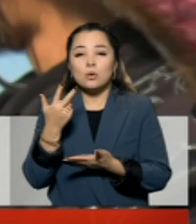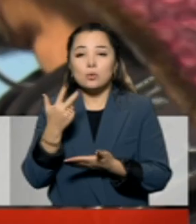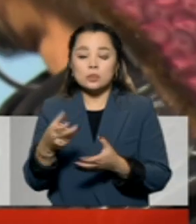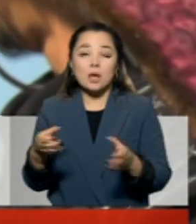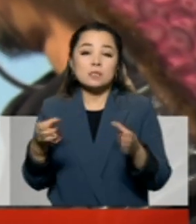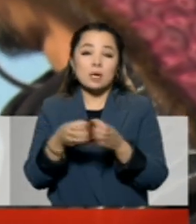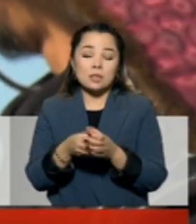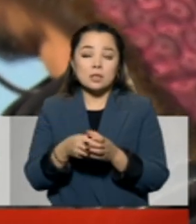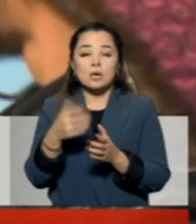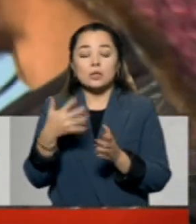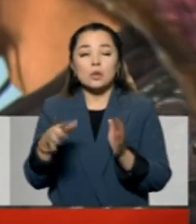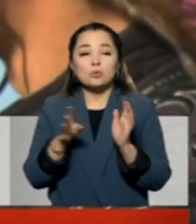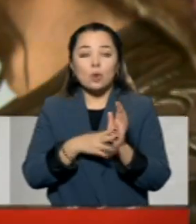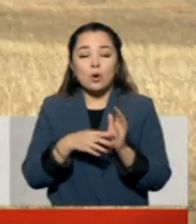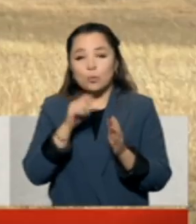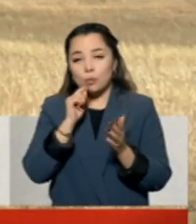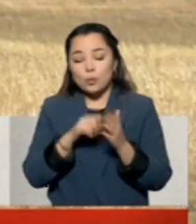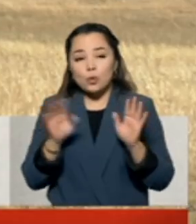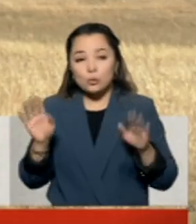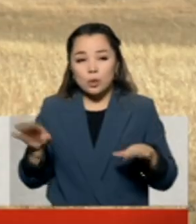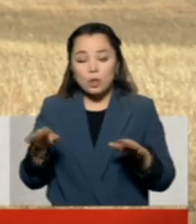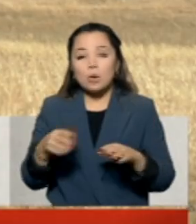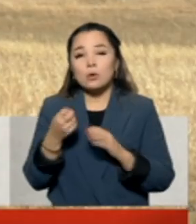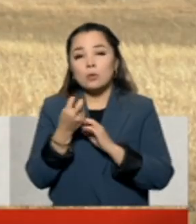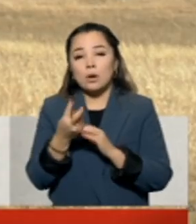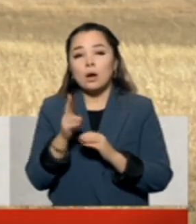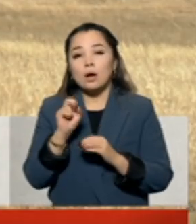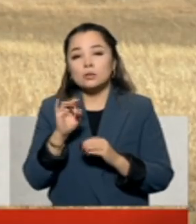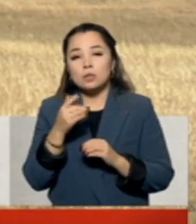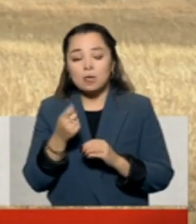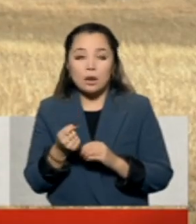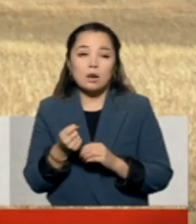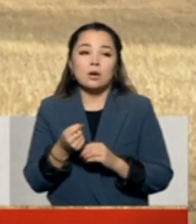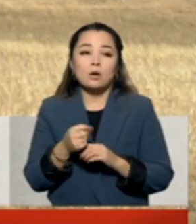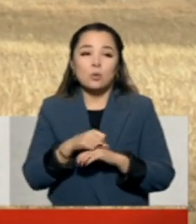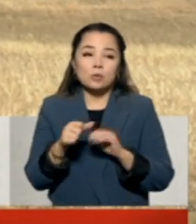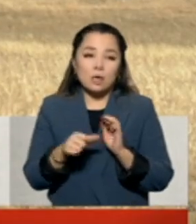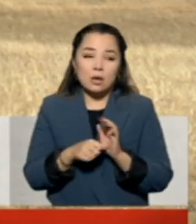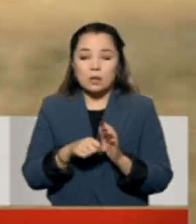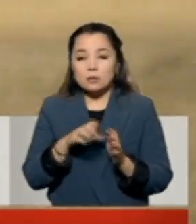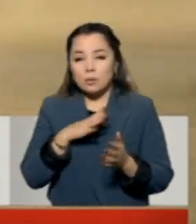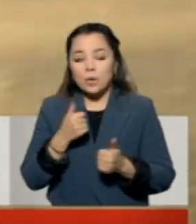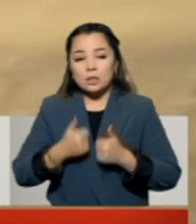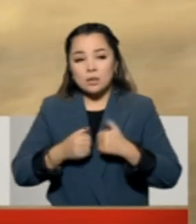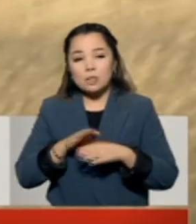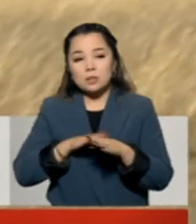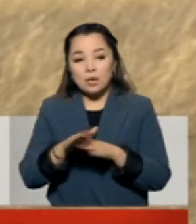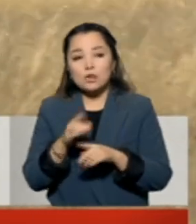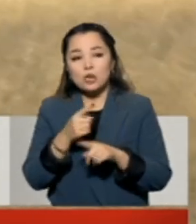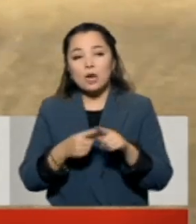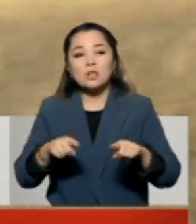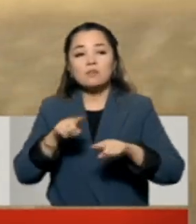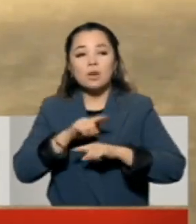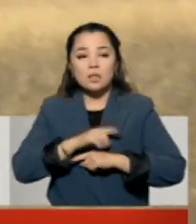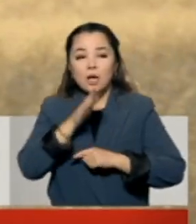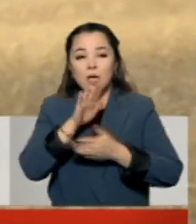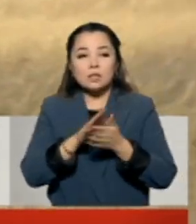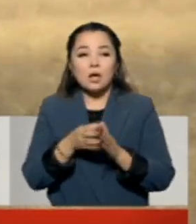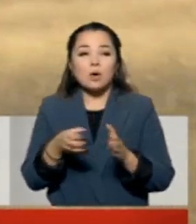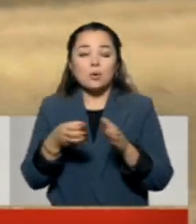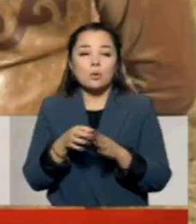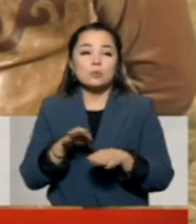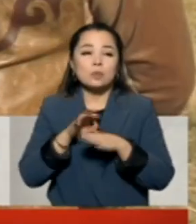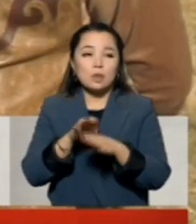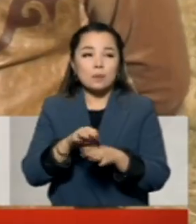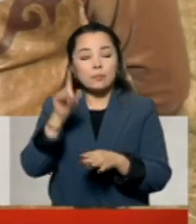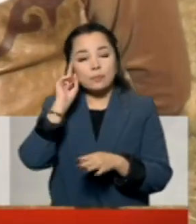санат боюнча 59 бүркүт, 12 каршыга, 16 ителге жарышка түштү. Бүгүн сайыстын жартылай финалдык кезеңдери өттү.